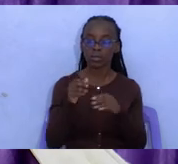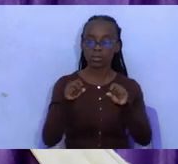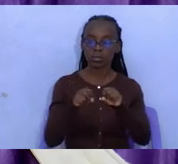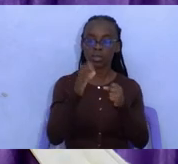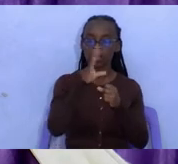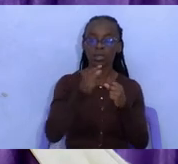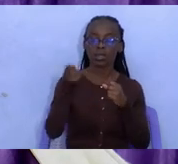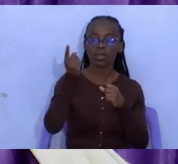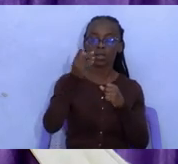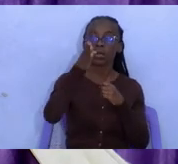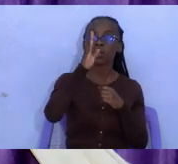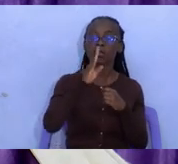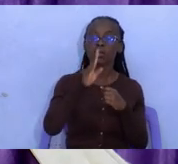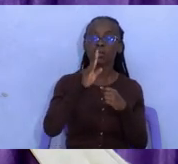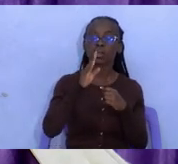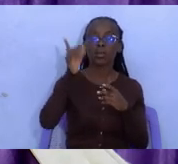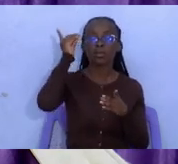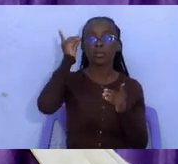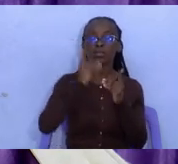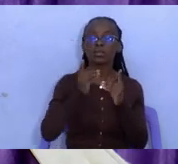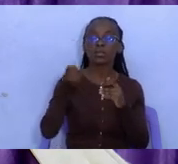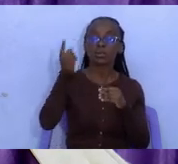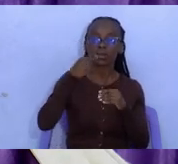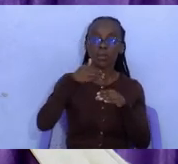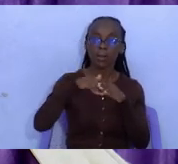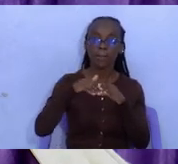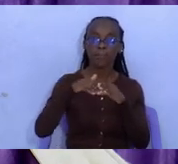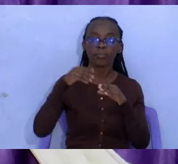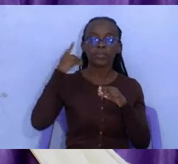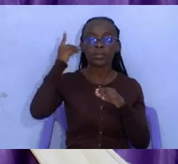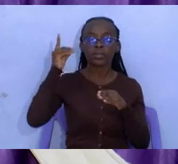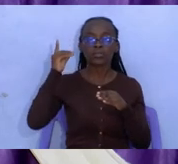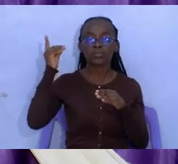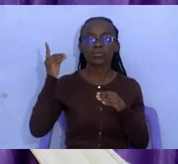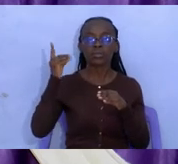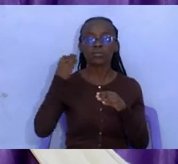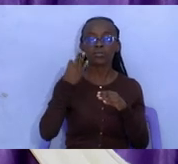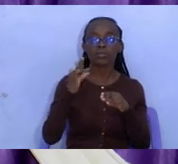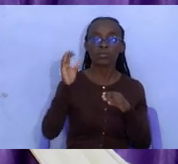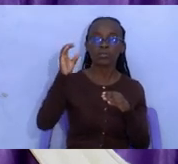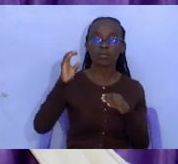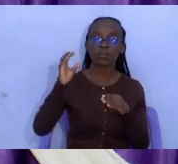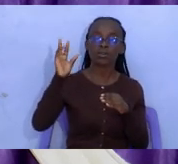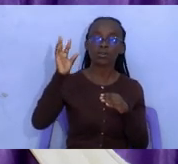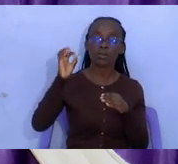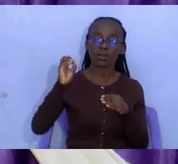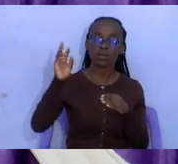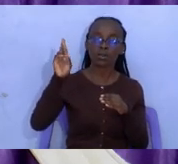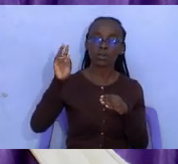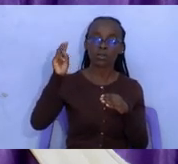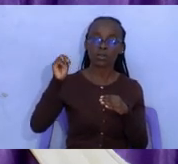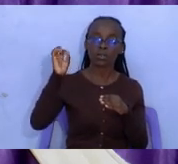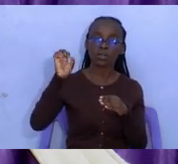kwa ndoto. This man was not born again. Lakini Mungu ameamua kumtokea kwa ndoto wazi wazi, na akapambanua, this is